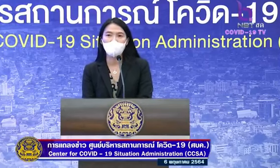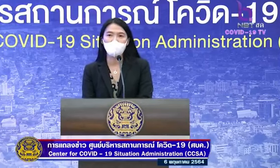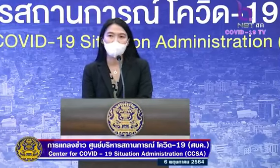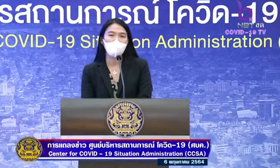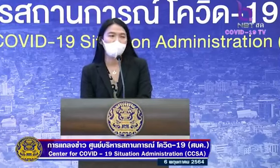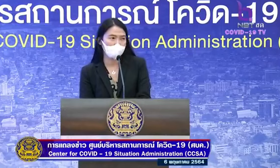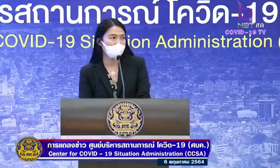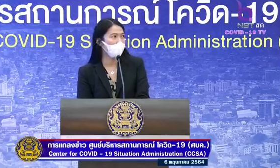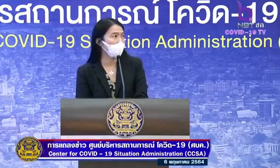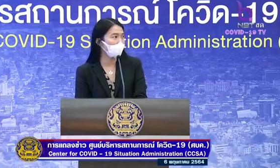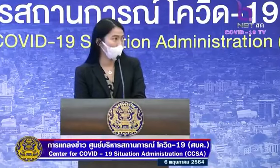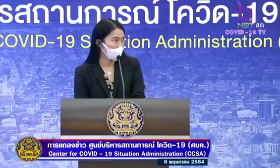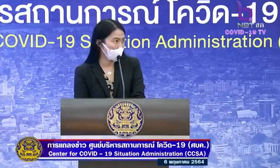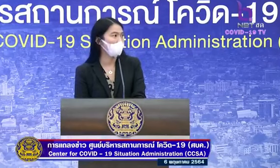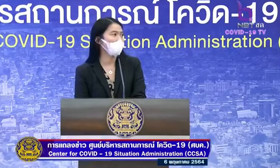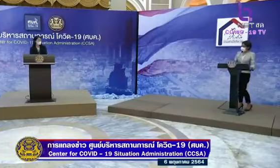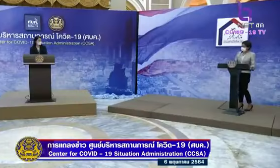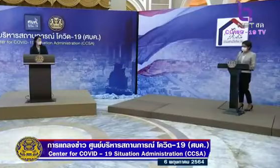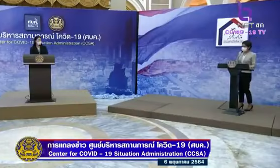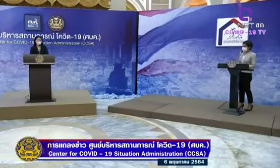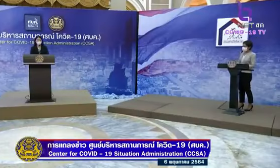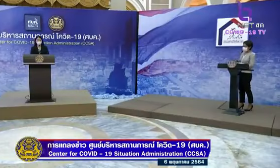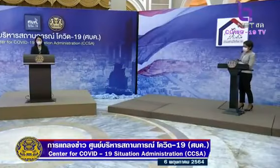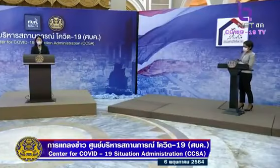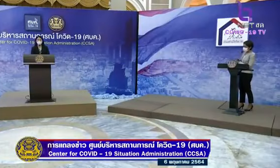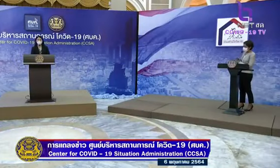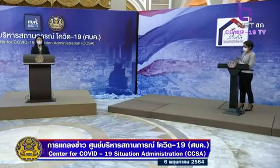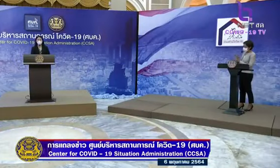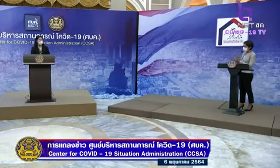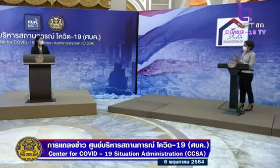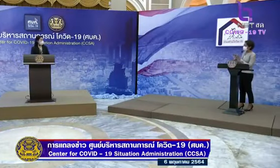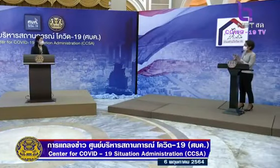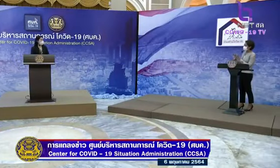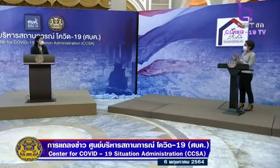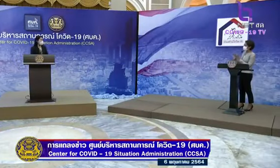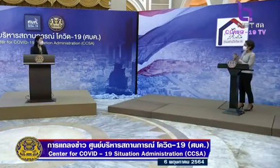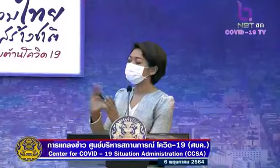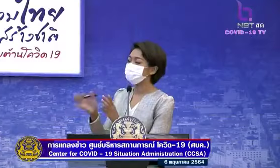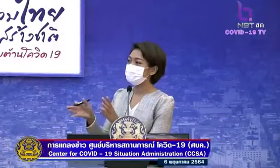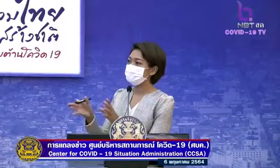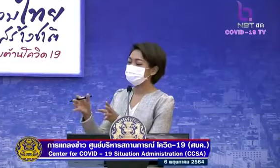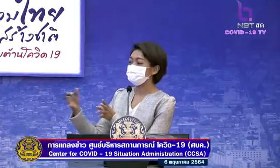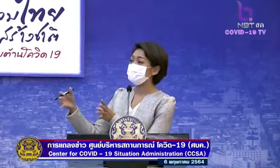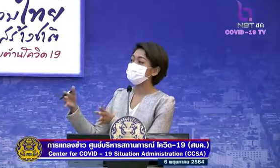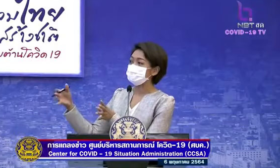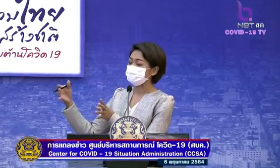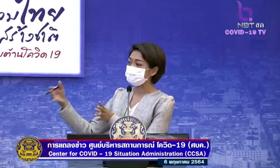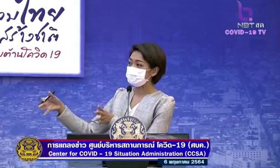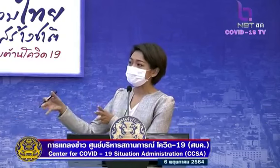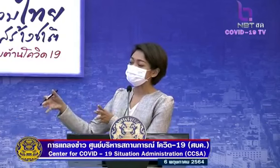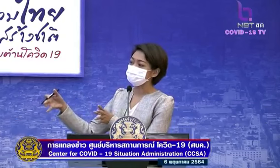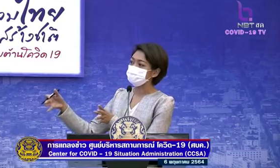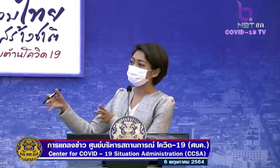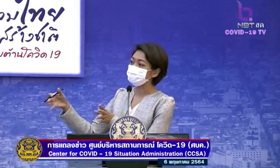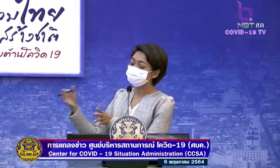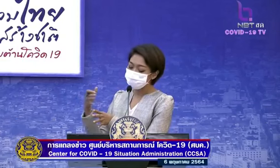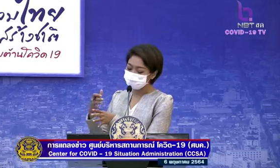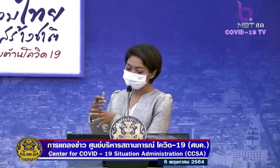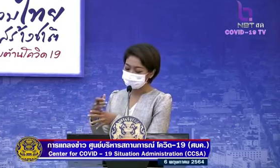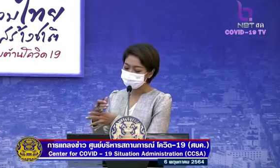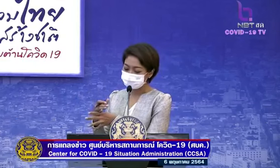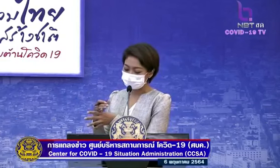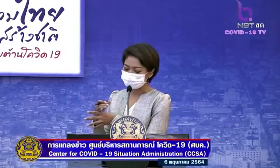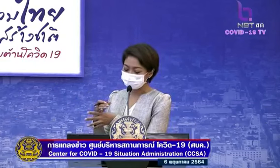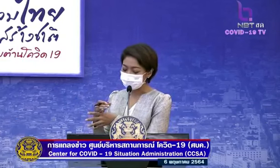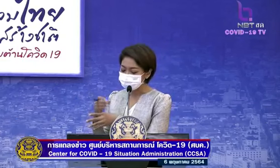คะที่คณะรัฐมนตรีได้เห็นชอบไปค่ะ ค่ะเมื่อสักครู่เนี่ยท่านโฆษกอธิบายไปแล้วว่าแต่ละโครงการเนี่ยมีรายละเอียดยังไงแล้วจะมีคนเข้าร่วมประ